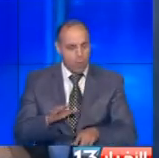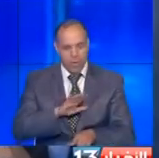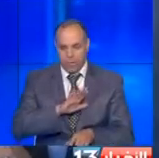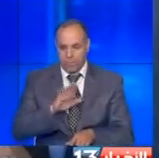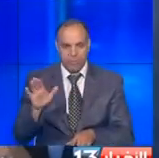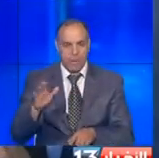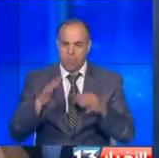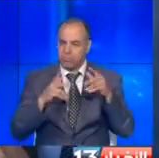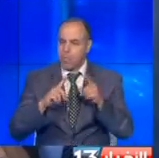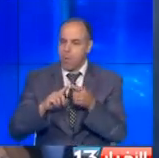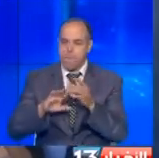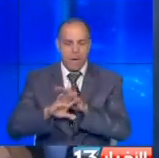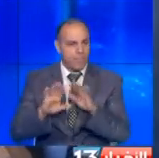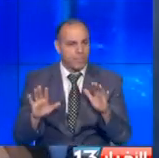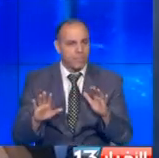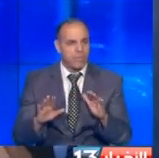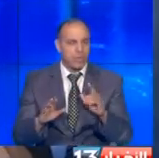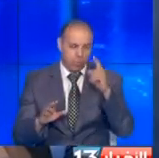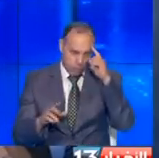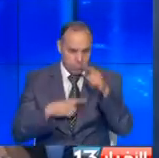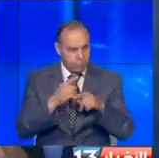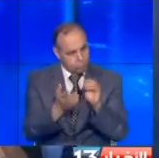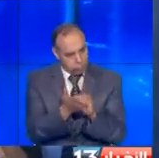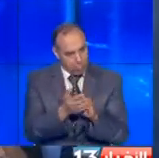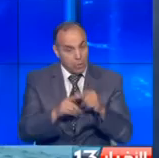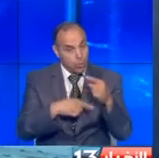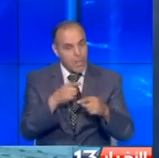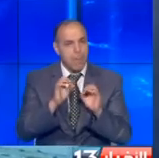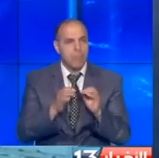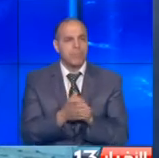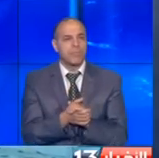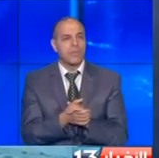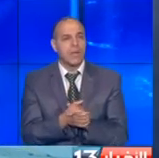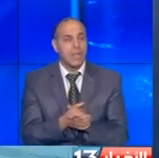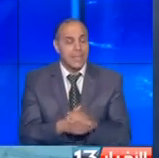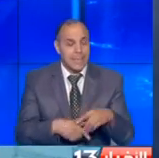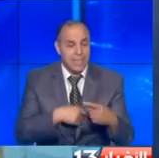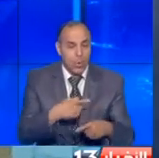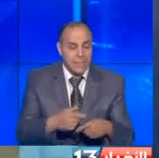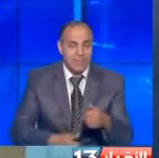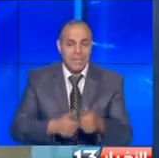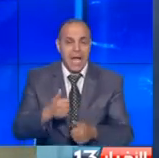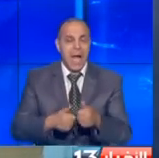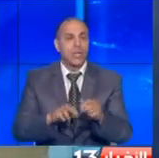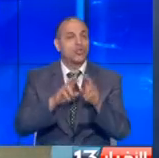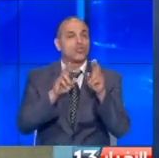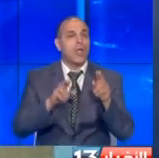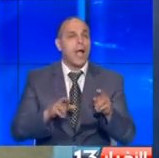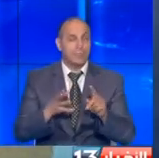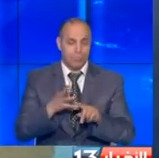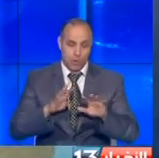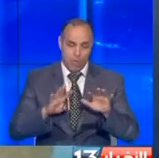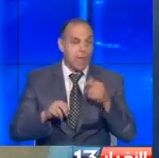أعطى نتائج هامة باش نواصلوها إن شاء الله، باش نقيموها وباش نواصلوها. ويتواصل إجراء اختبارات شهادة ختم